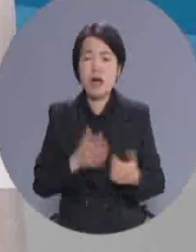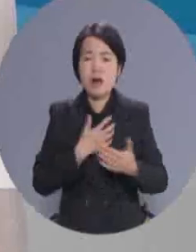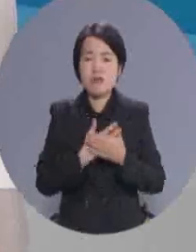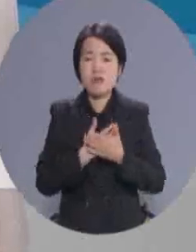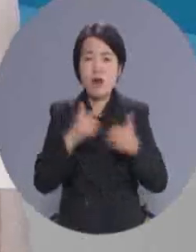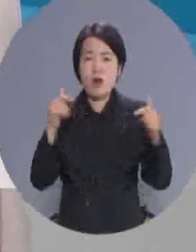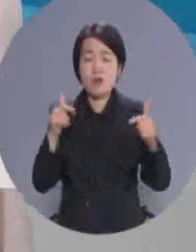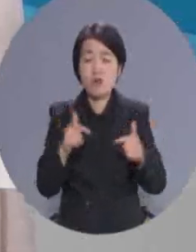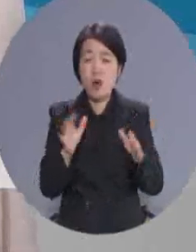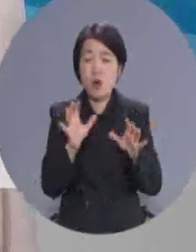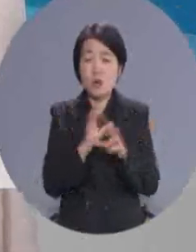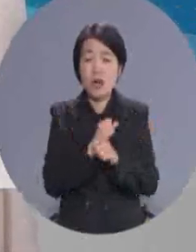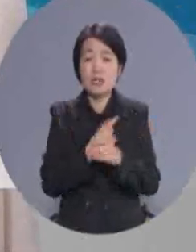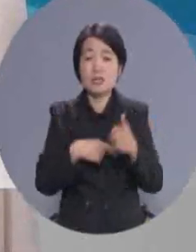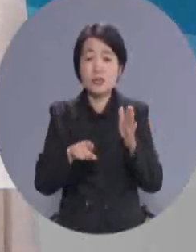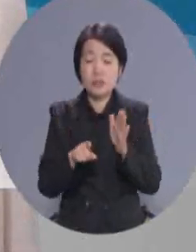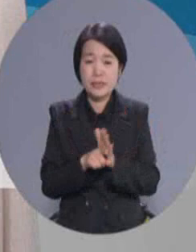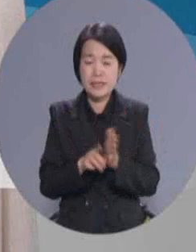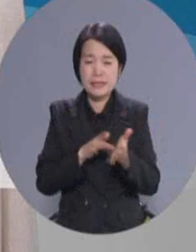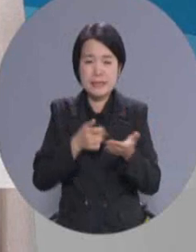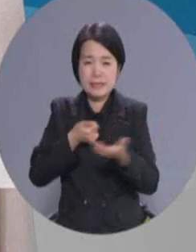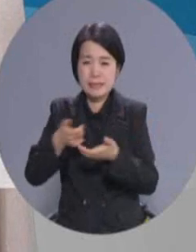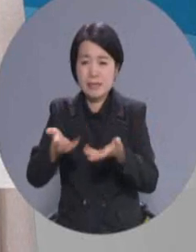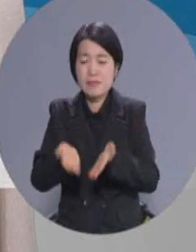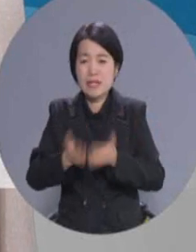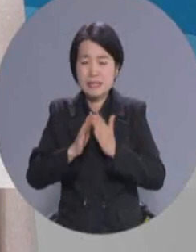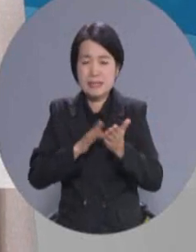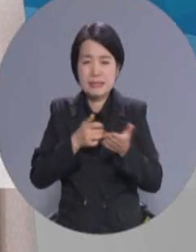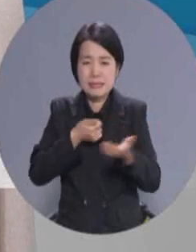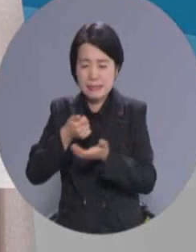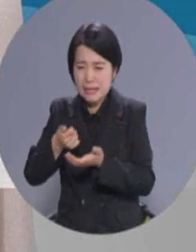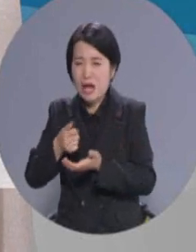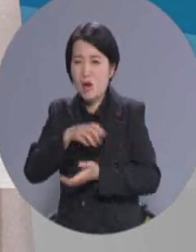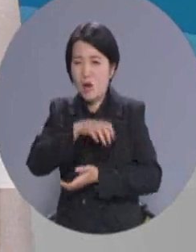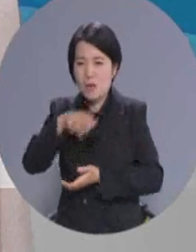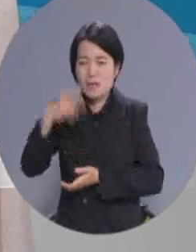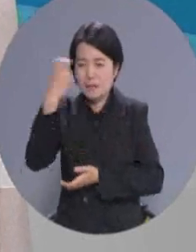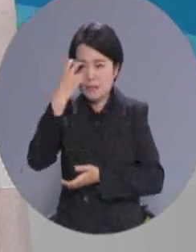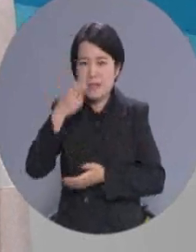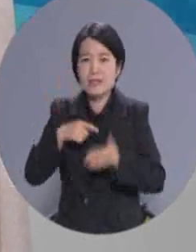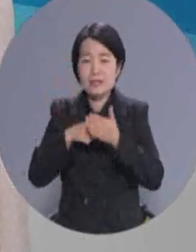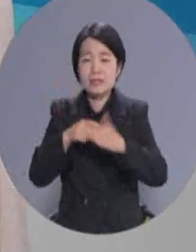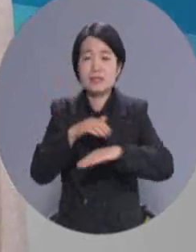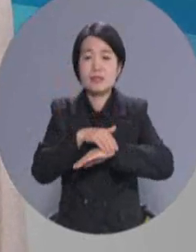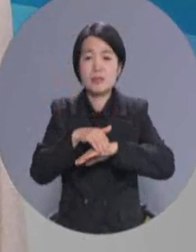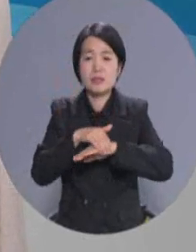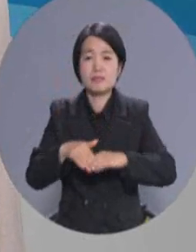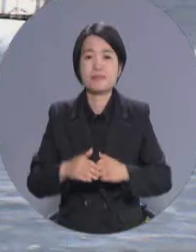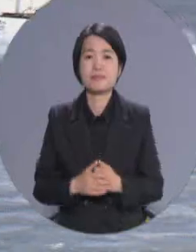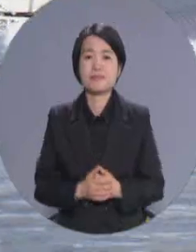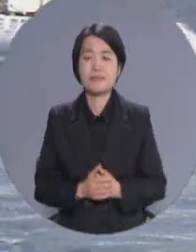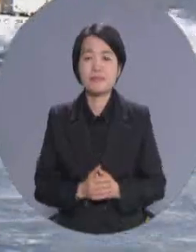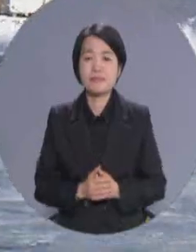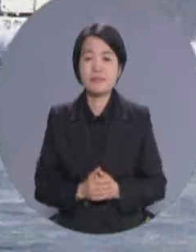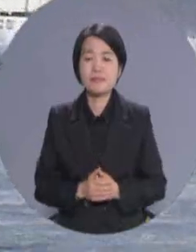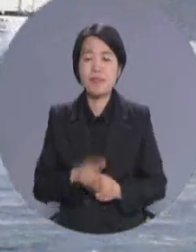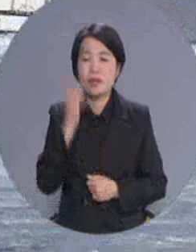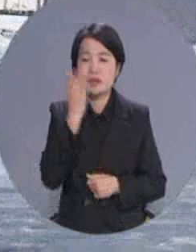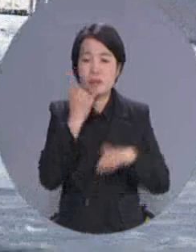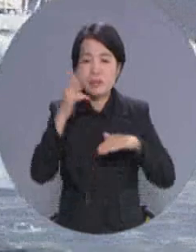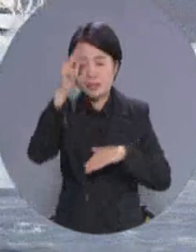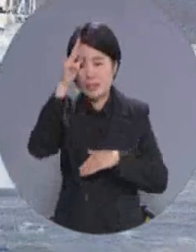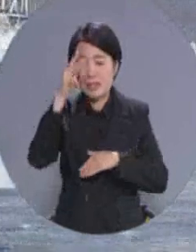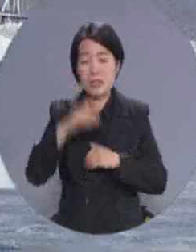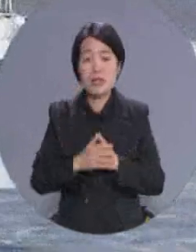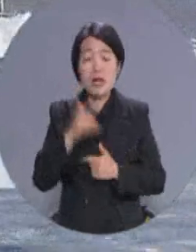해소하기 위해 방역 대책반을 구성하고 소속 작업과 취약 시설 점검을 실시할 계획입니다 여수 경이